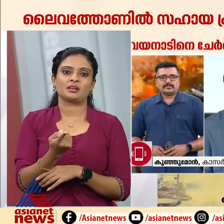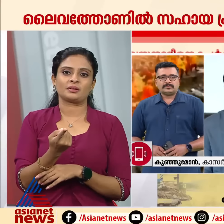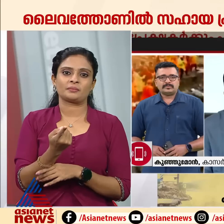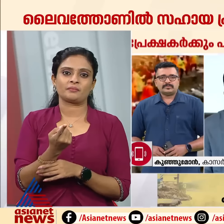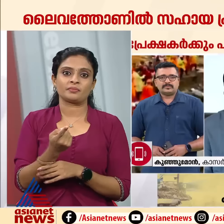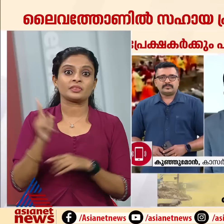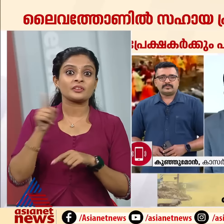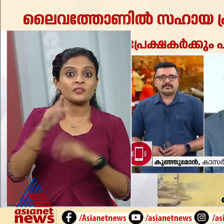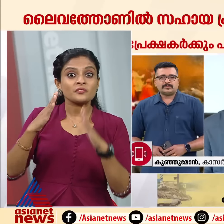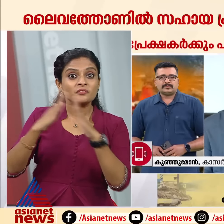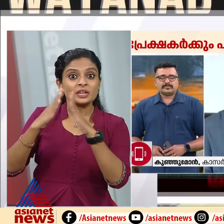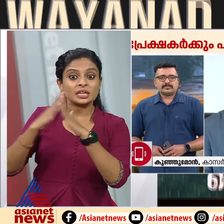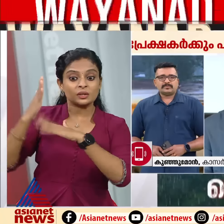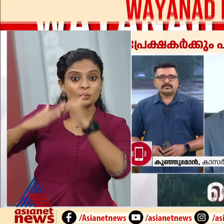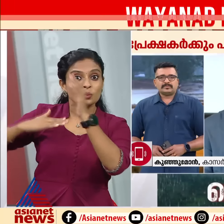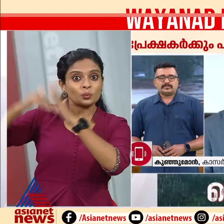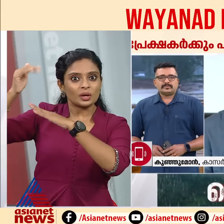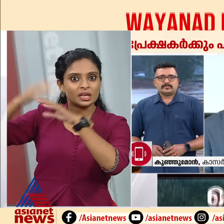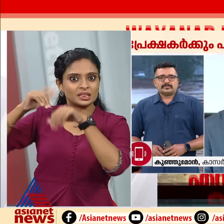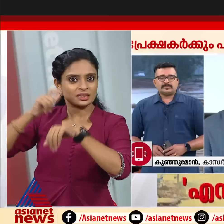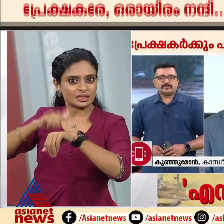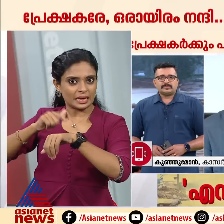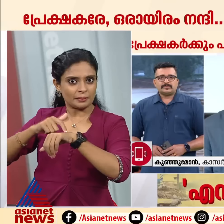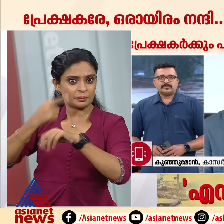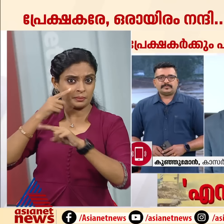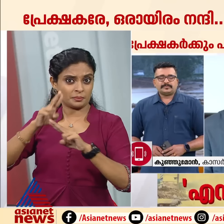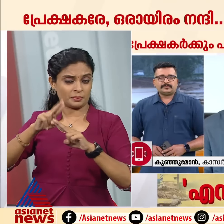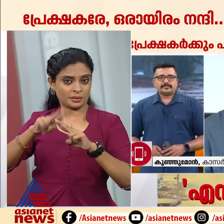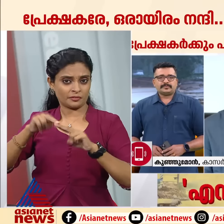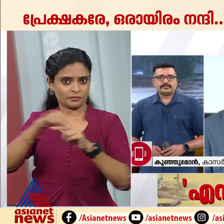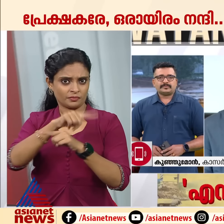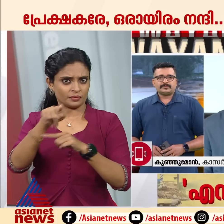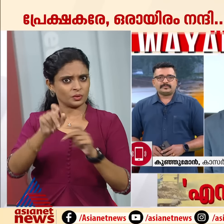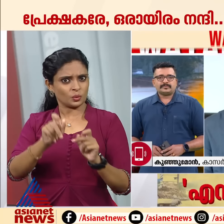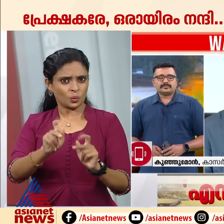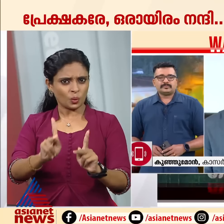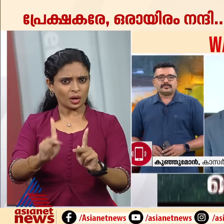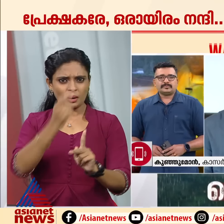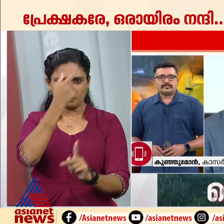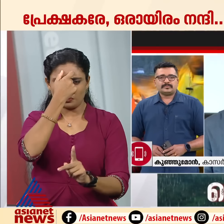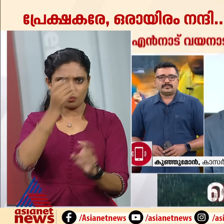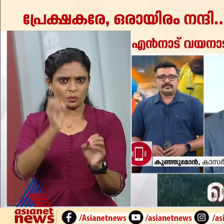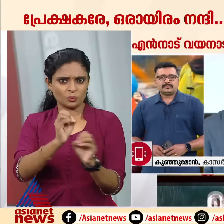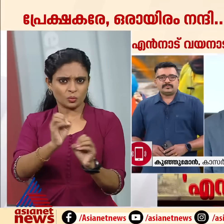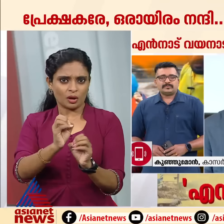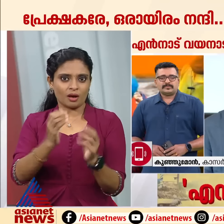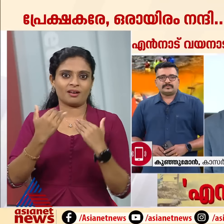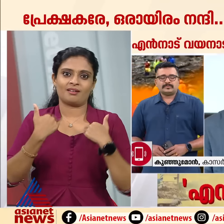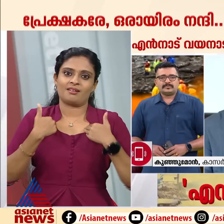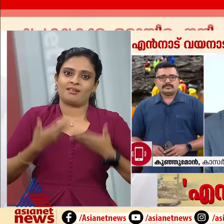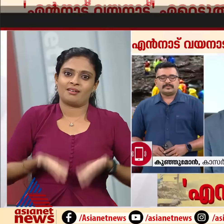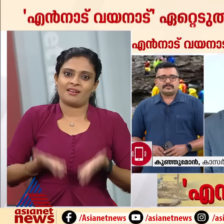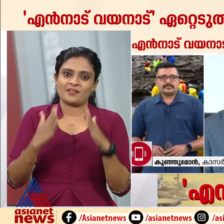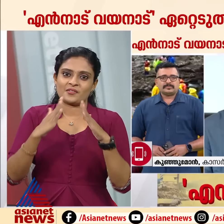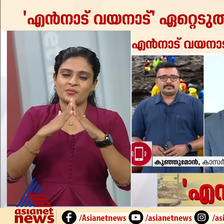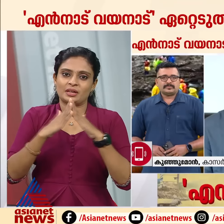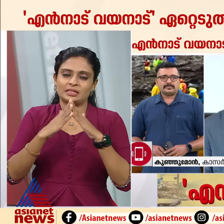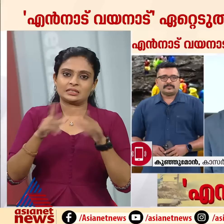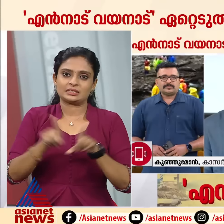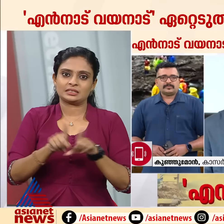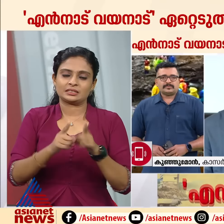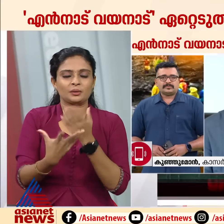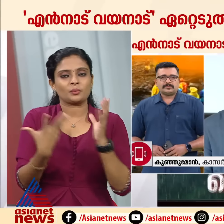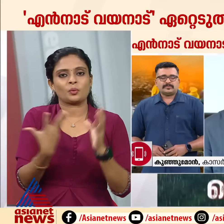വീട് വെക്കുന്ന സമയം വരെ അവർക്ക് വേണമെങ്കിൽ അവർക്ക് നല്ല മനസ്സോടുകൂടി എന്റെ എന്റെ ഭവനത്തില്